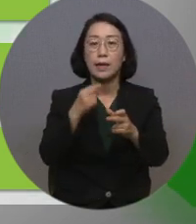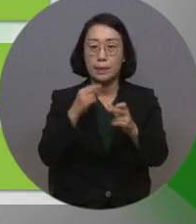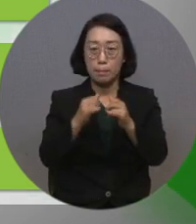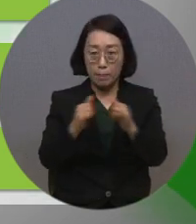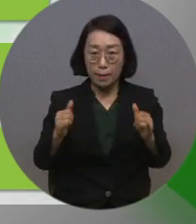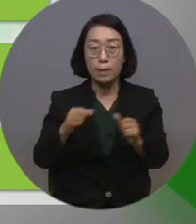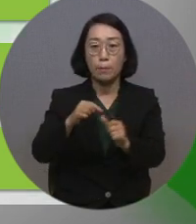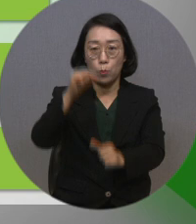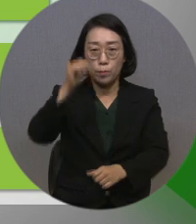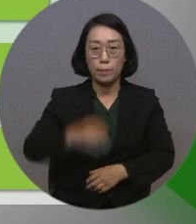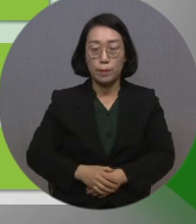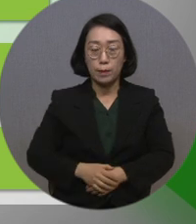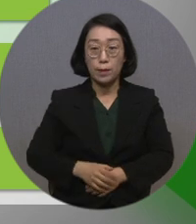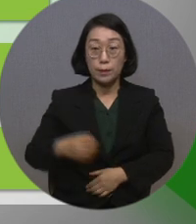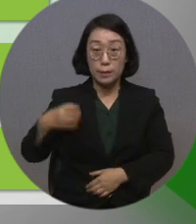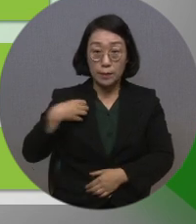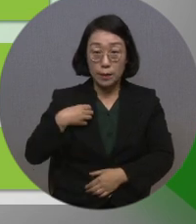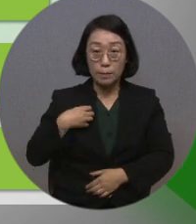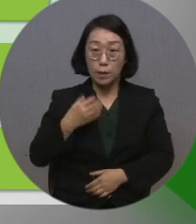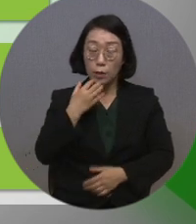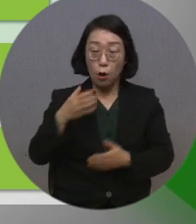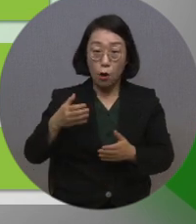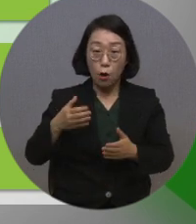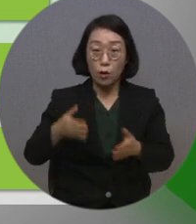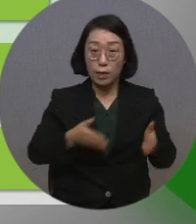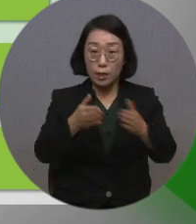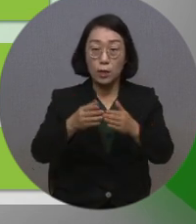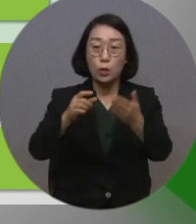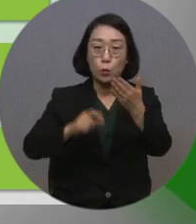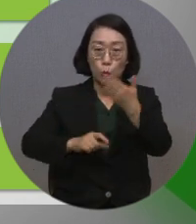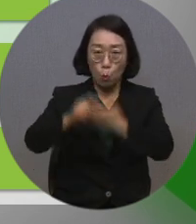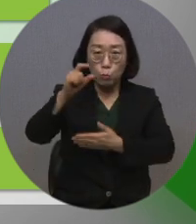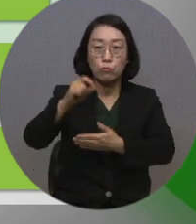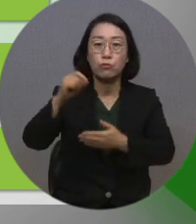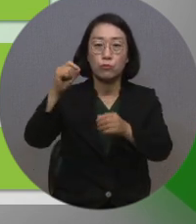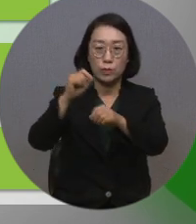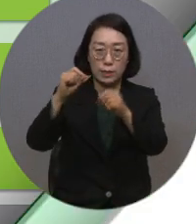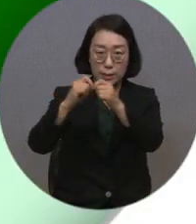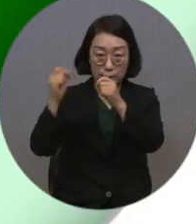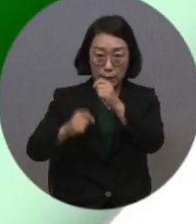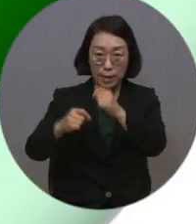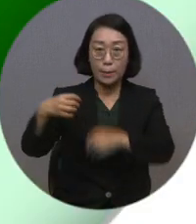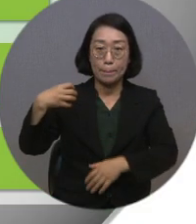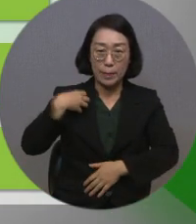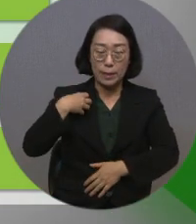채용합니다. 담당 지사는 경기 동부지사입니다.